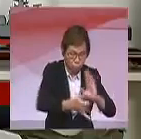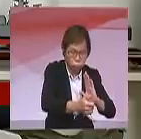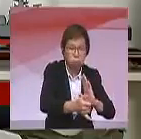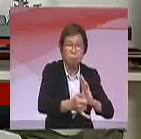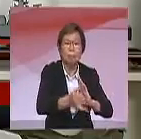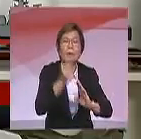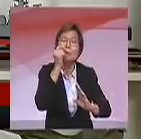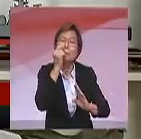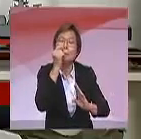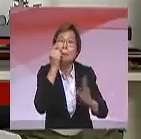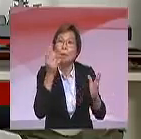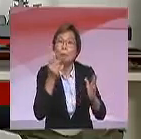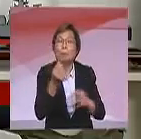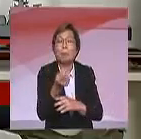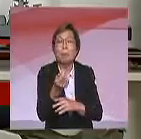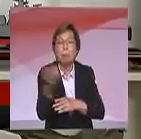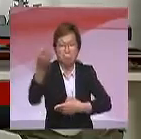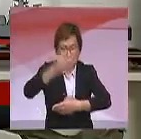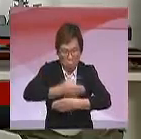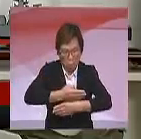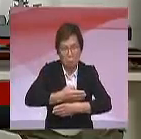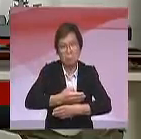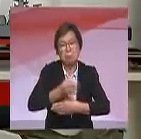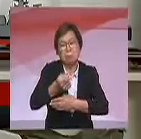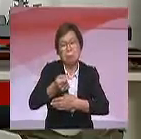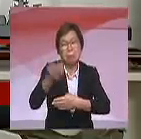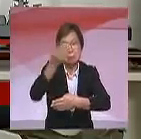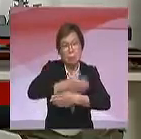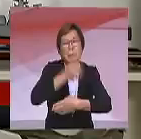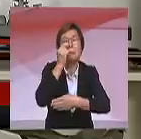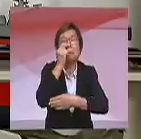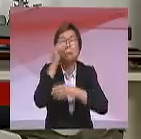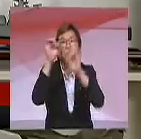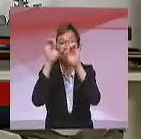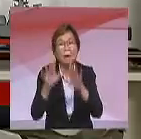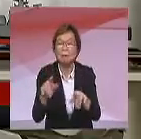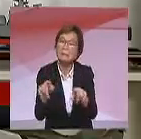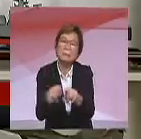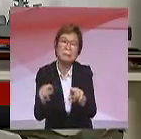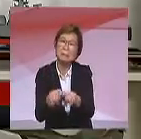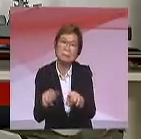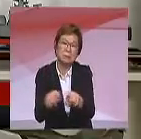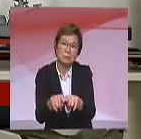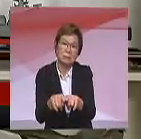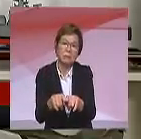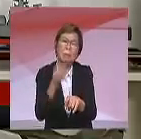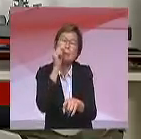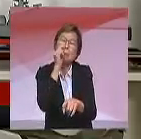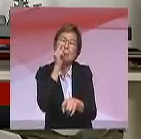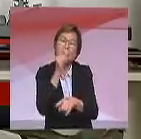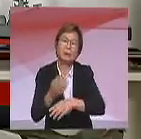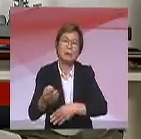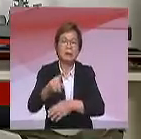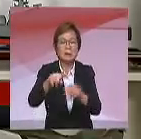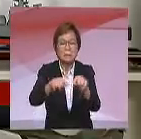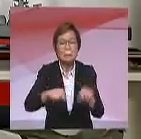kos kuarantin atau dan kos swab test tersebut sama saja dengan kos swab test di